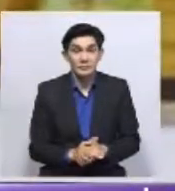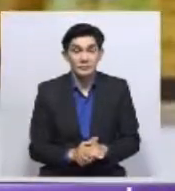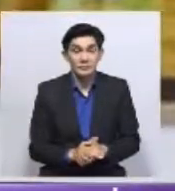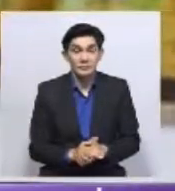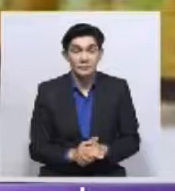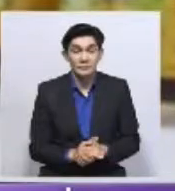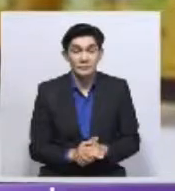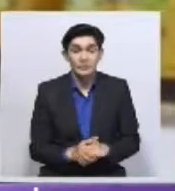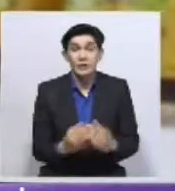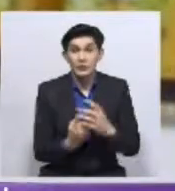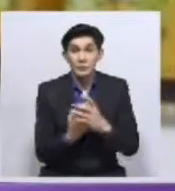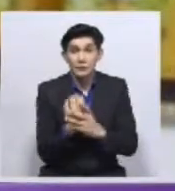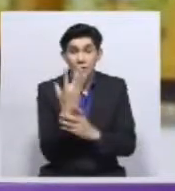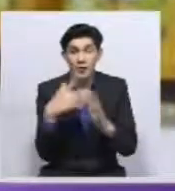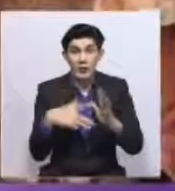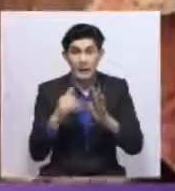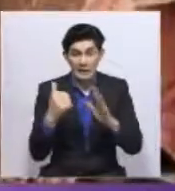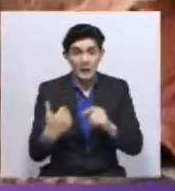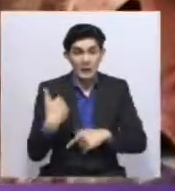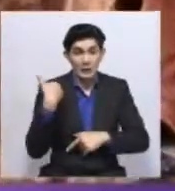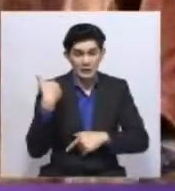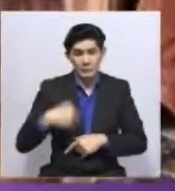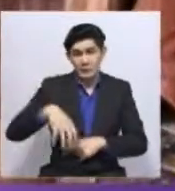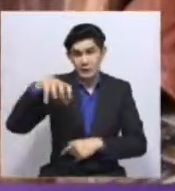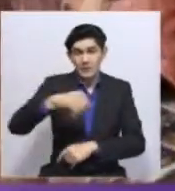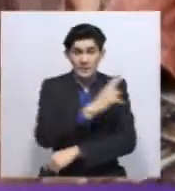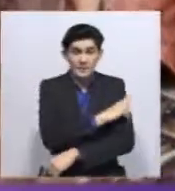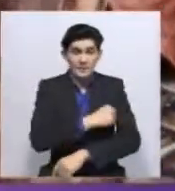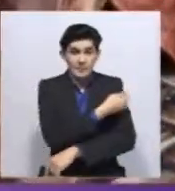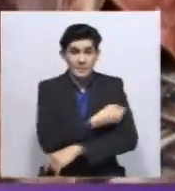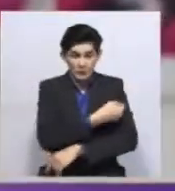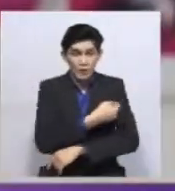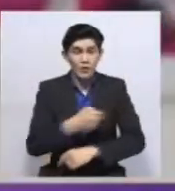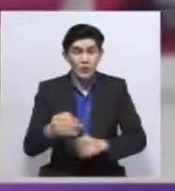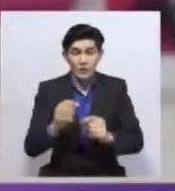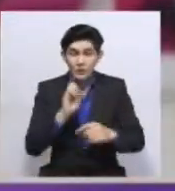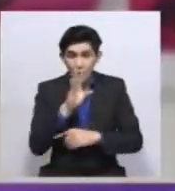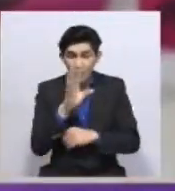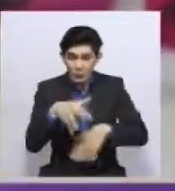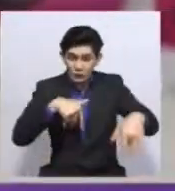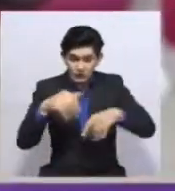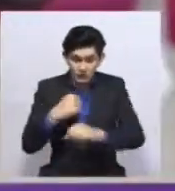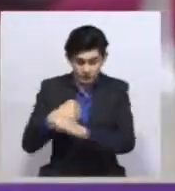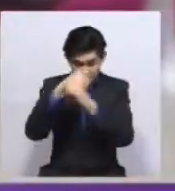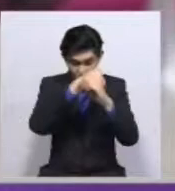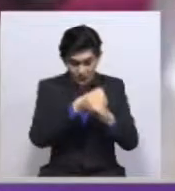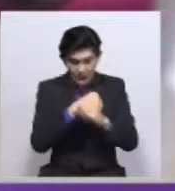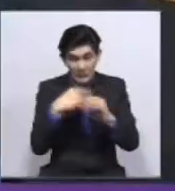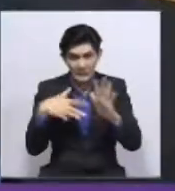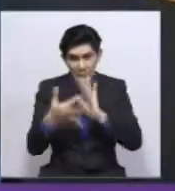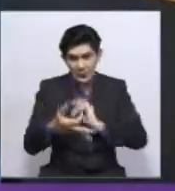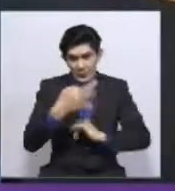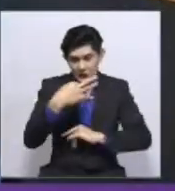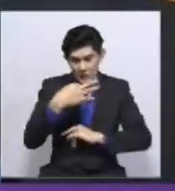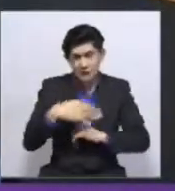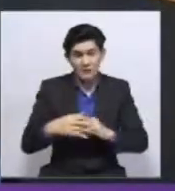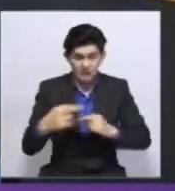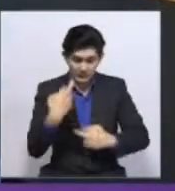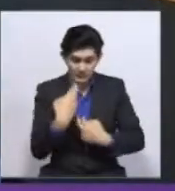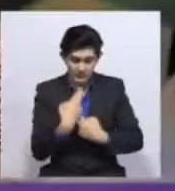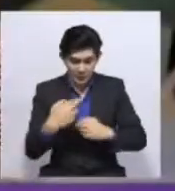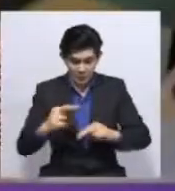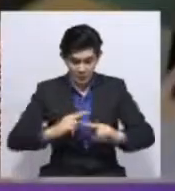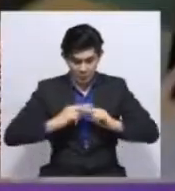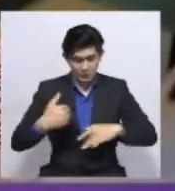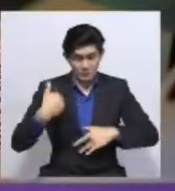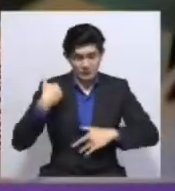ผลิตภัณฑ์สมุนไพรเป็นอีกหนึ่งทางเลือกที่องค์การเภสัชกรรมผลักดันให้ประชาชนนำมาใช้ป้องกันหรือรักษาควบคู่ทดแทนยา